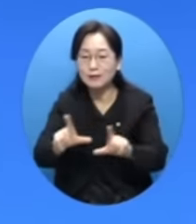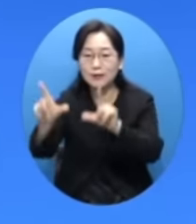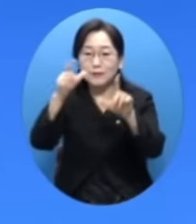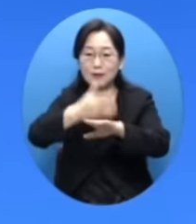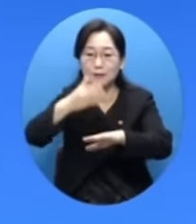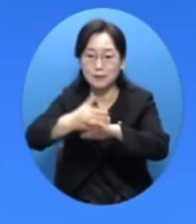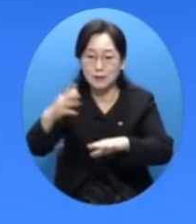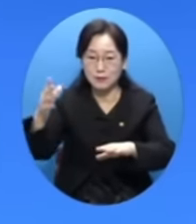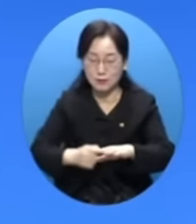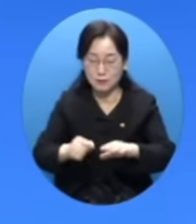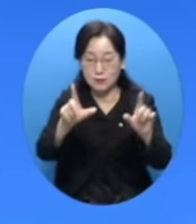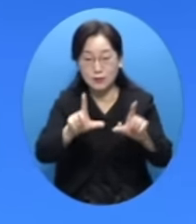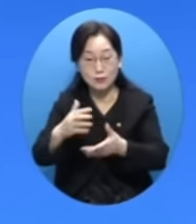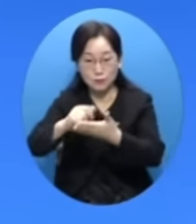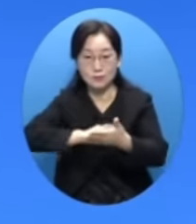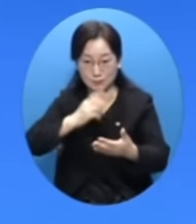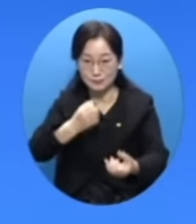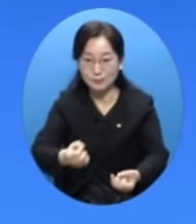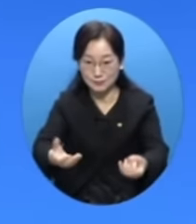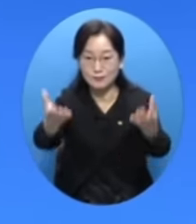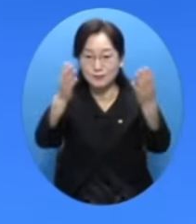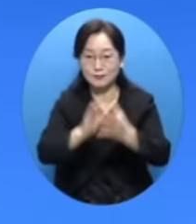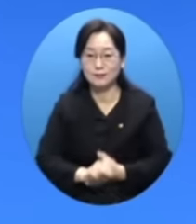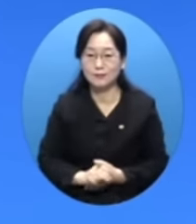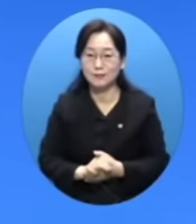삶으로 바뀌어지기를 주님의 이름으로 축원합니다.